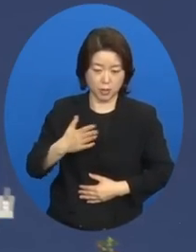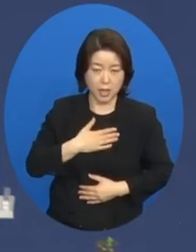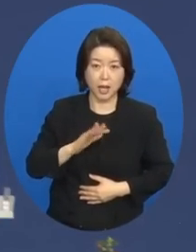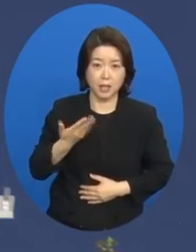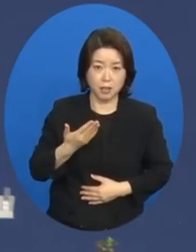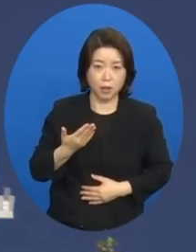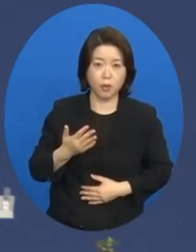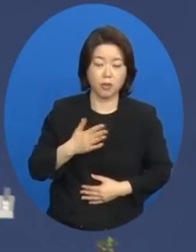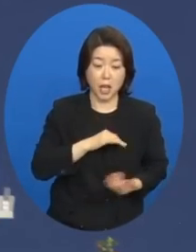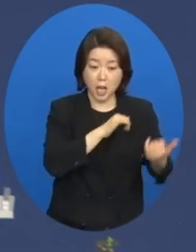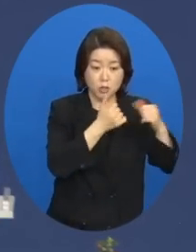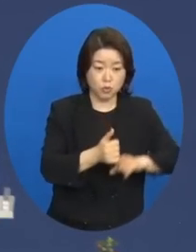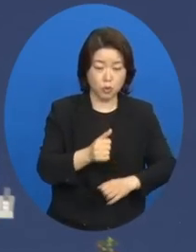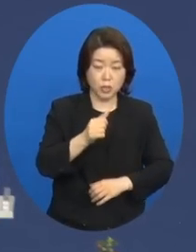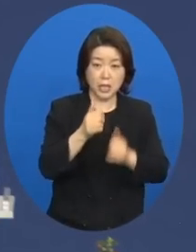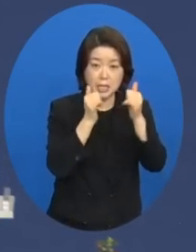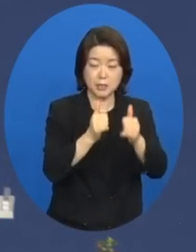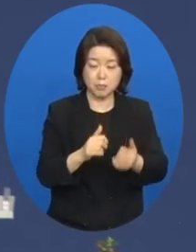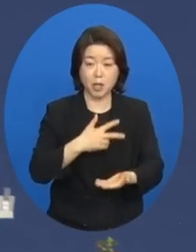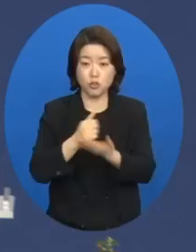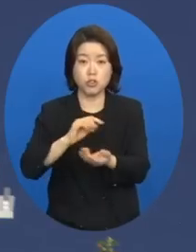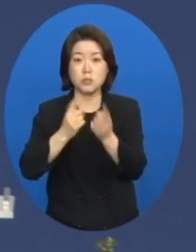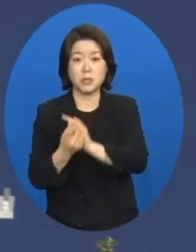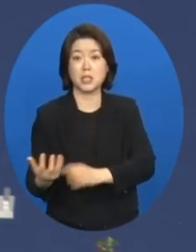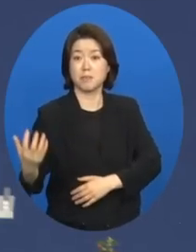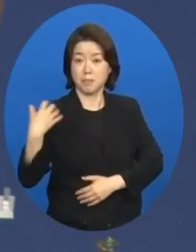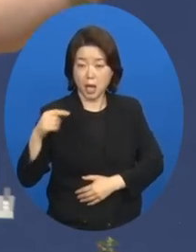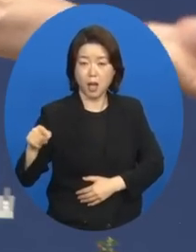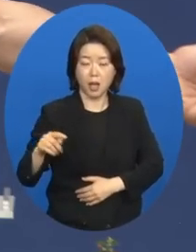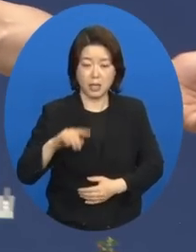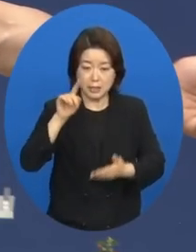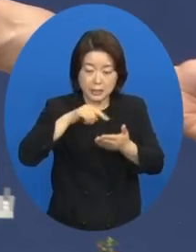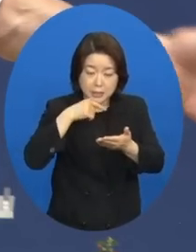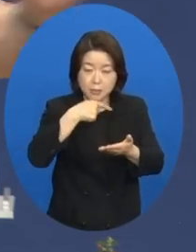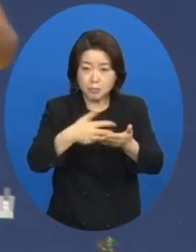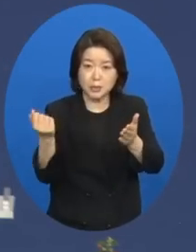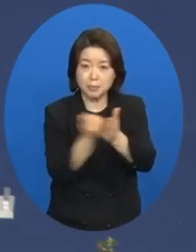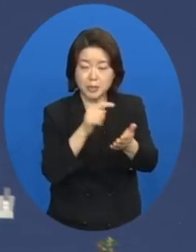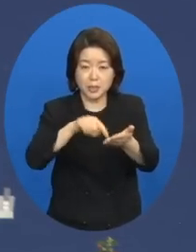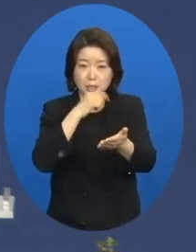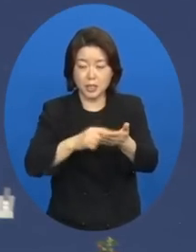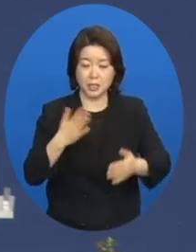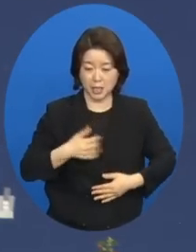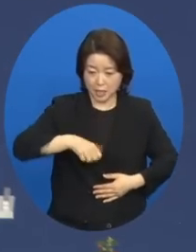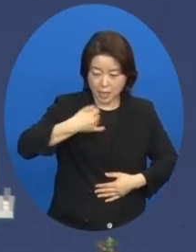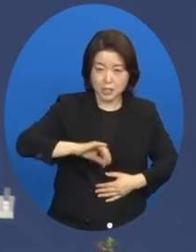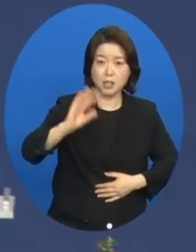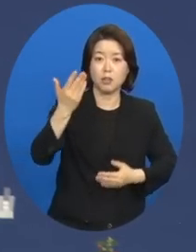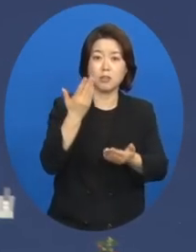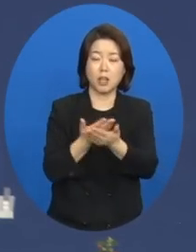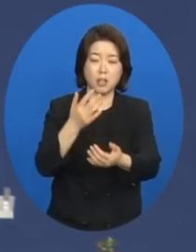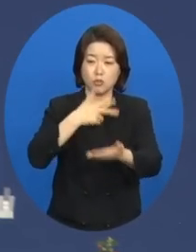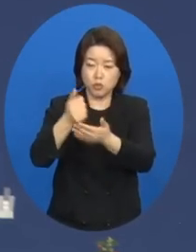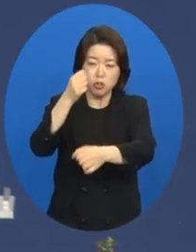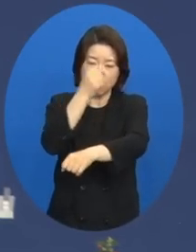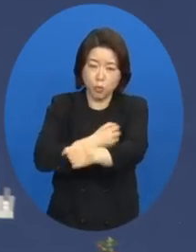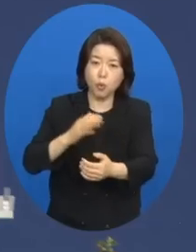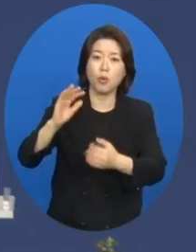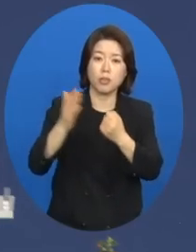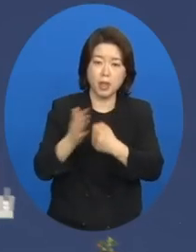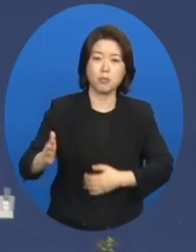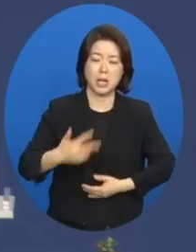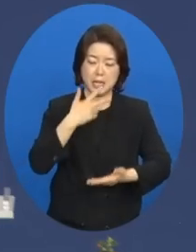나 죽어야 될 심판 주님이 받으시고 그 핏값으로 나를 하나님 자녀되게 하신 주님의 복음의 공로 때문에 예수